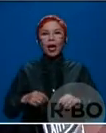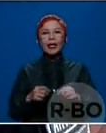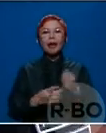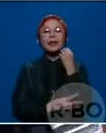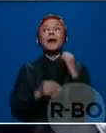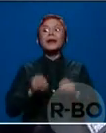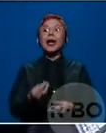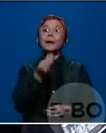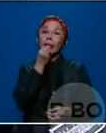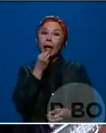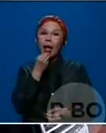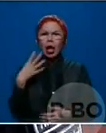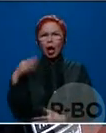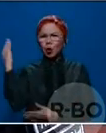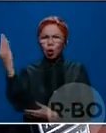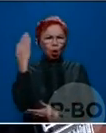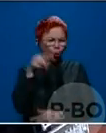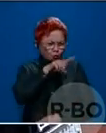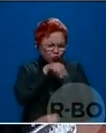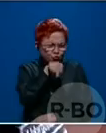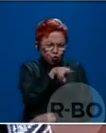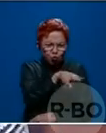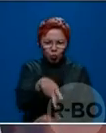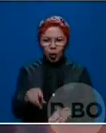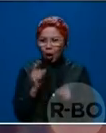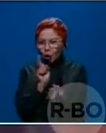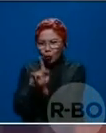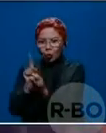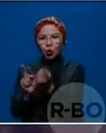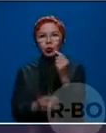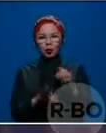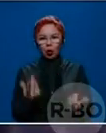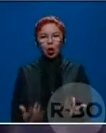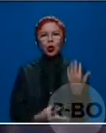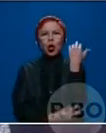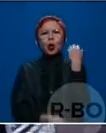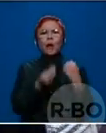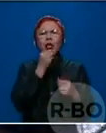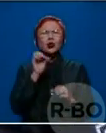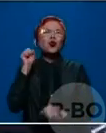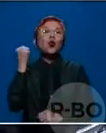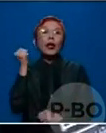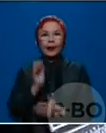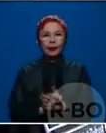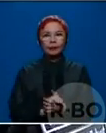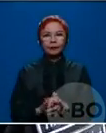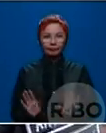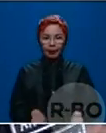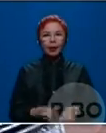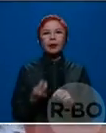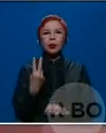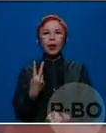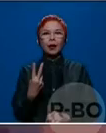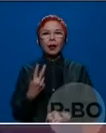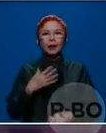makan kami berkeliling bergelilia ke lapangan menemui banyak masyarakat yang makan sehari-hari pun masih sulit yang kedua kami